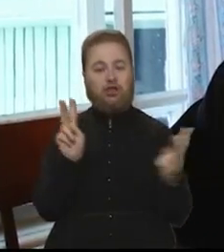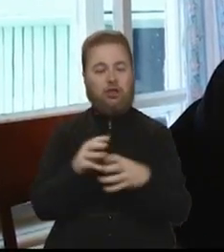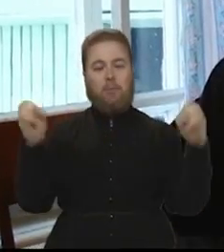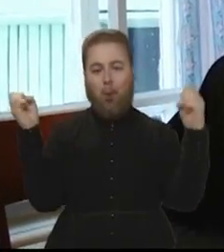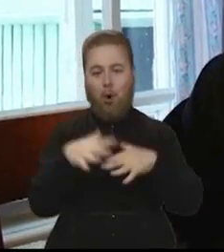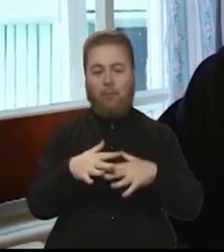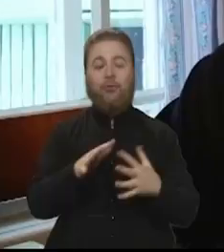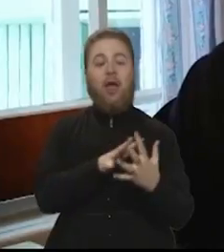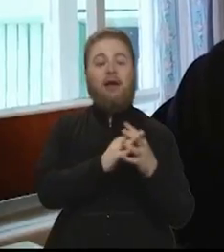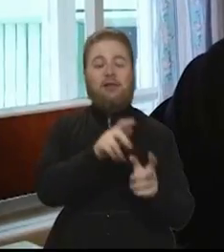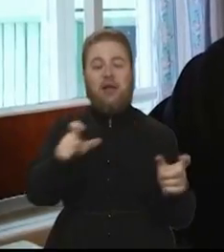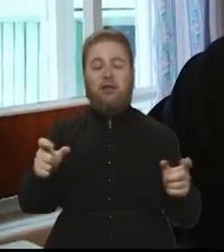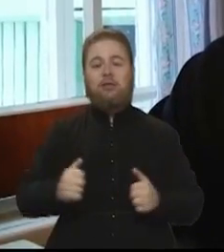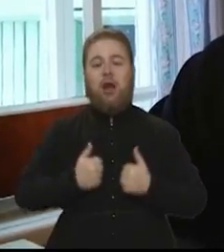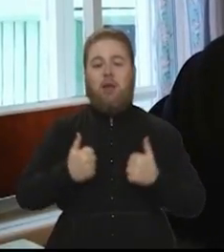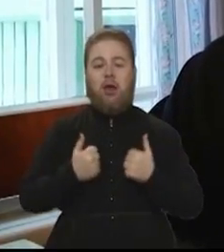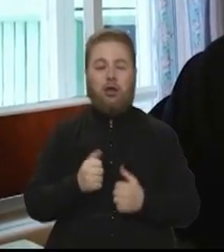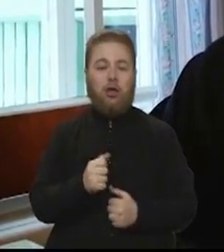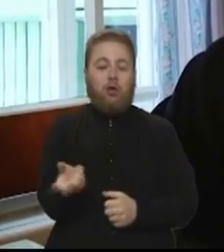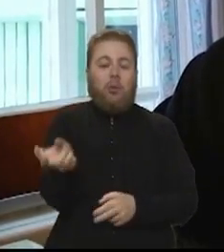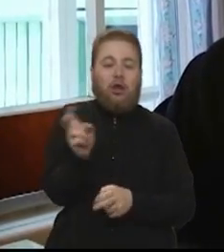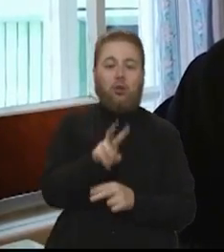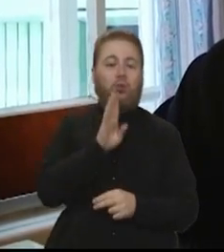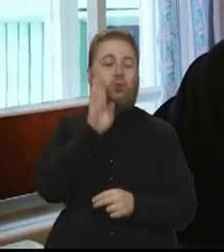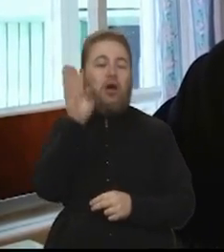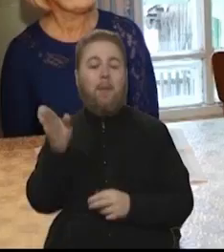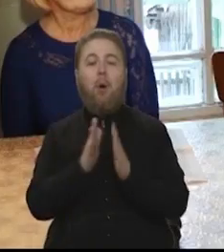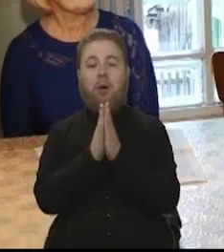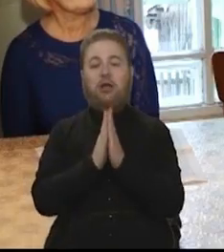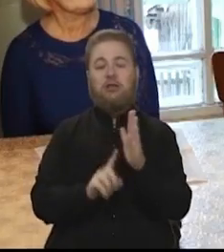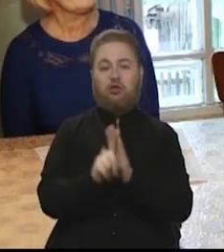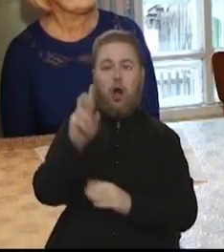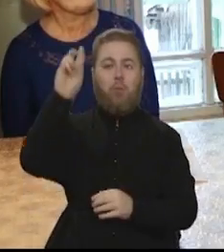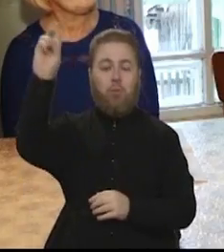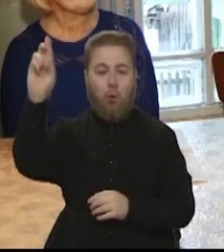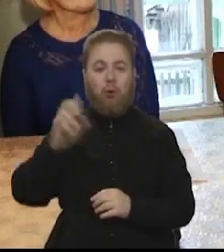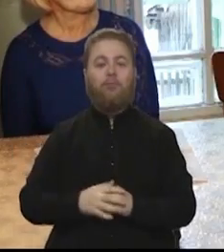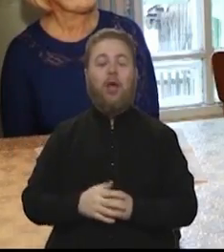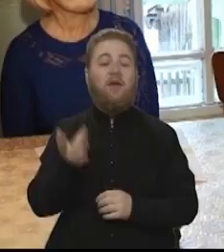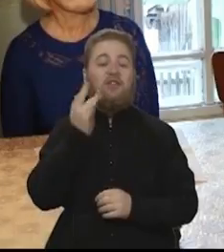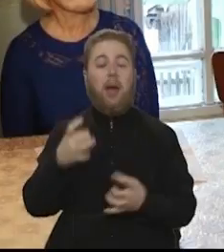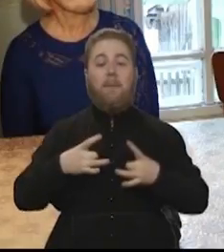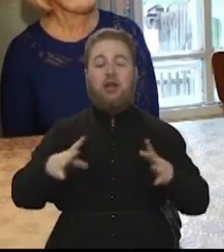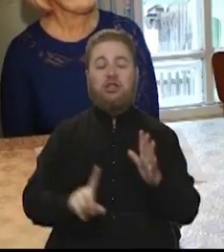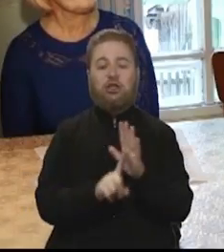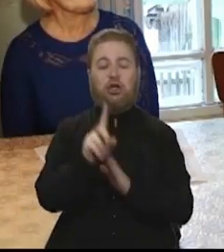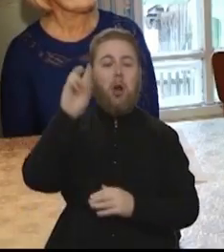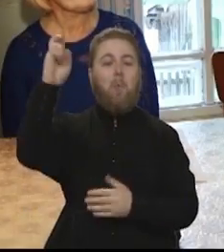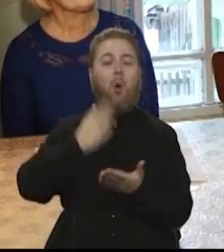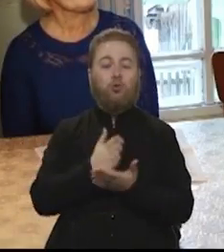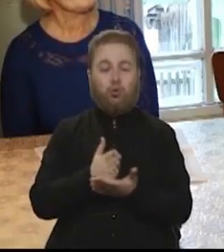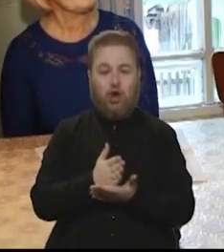стремились всегда прийти с утра, чтобы помолиться Богу прежде всего. Да? Всегда праздник начинался с